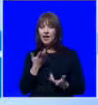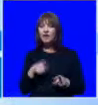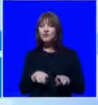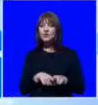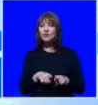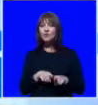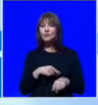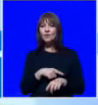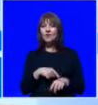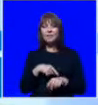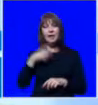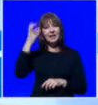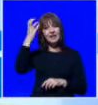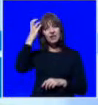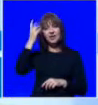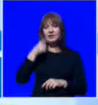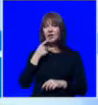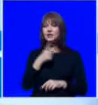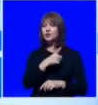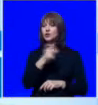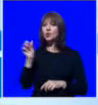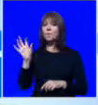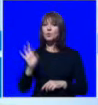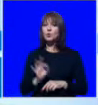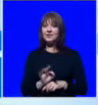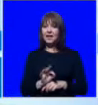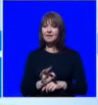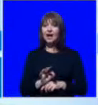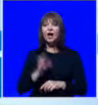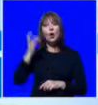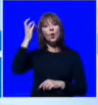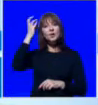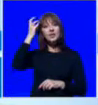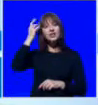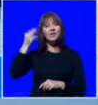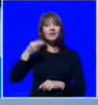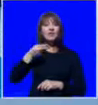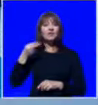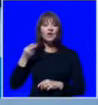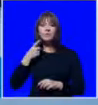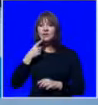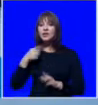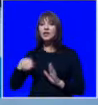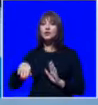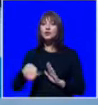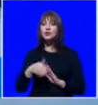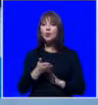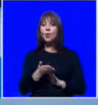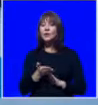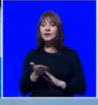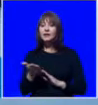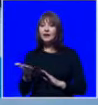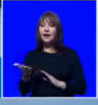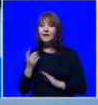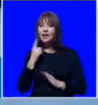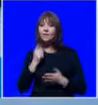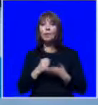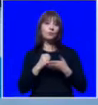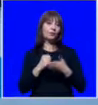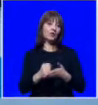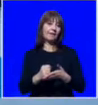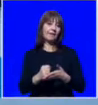държавата наказва 100% от дивидендите на държавните дружества, ще отиват в държавния бюджет,